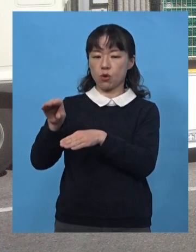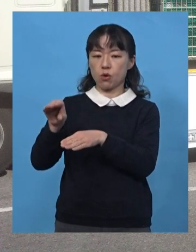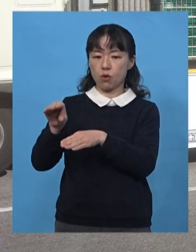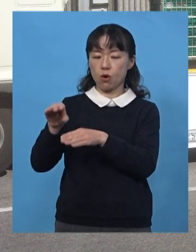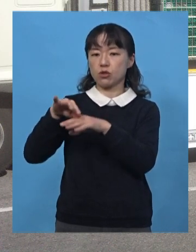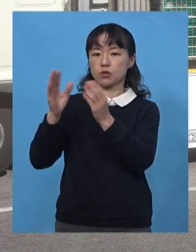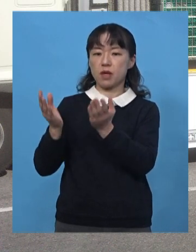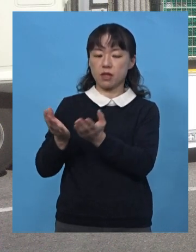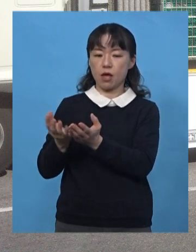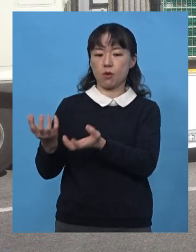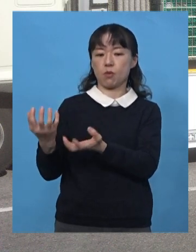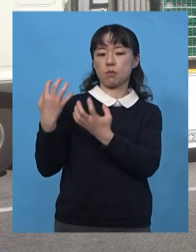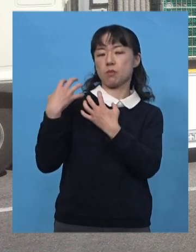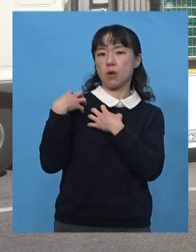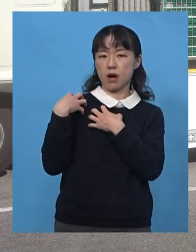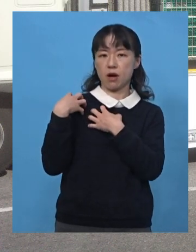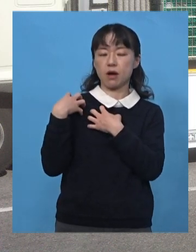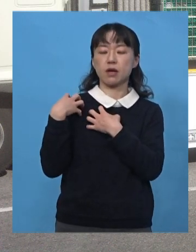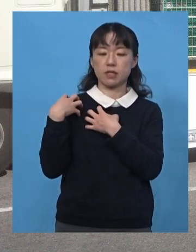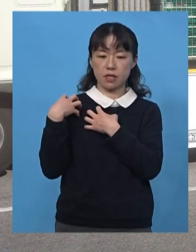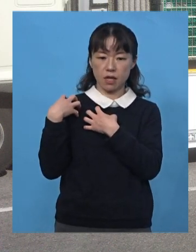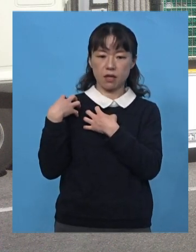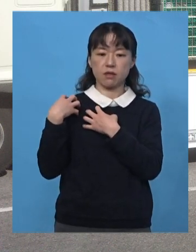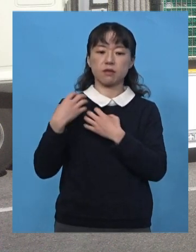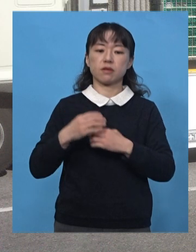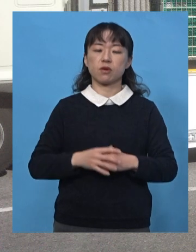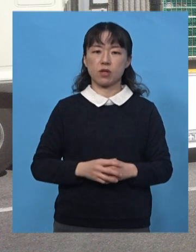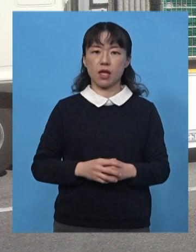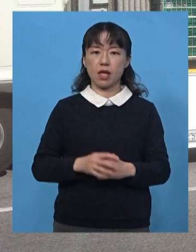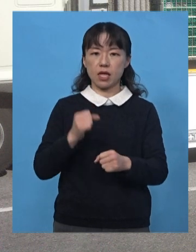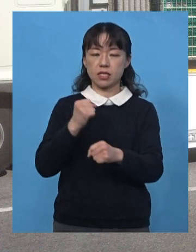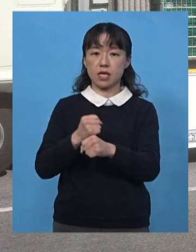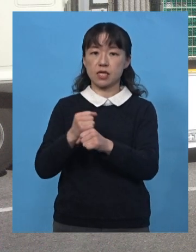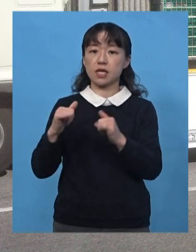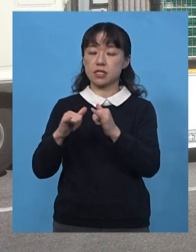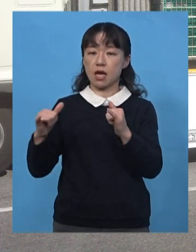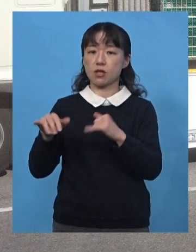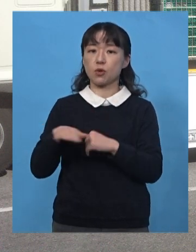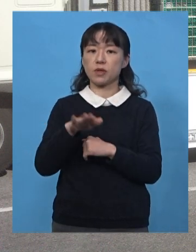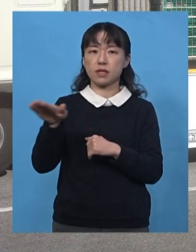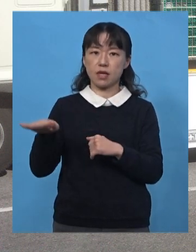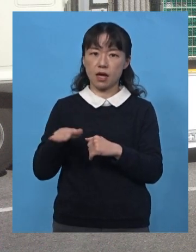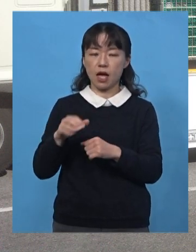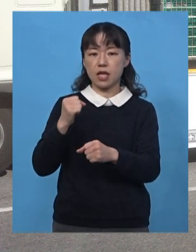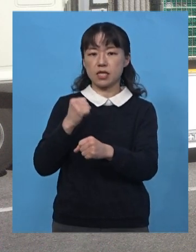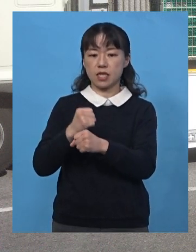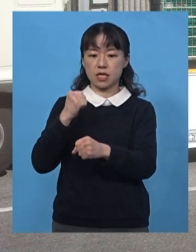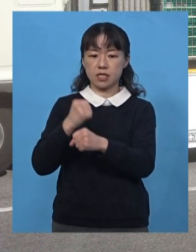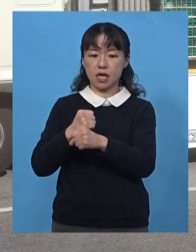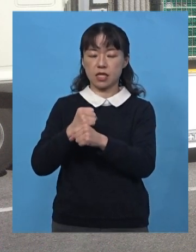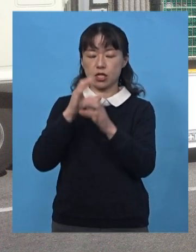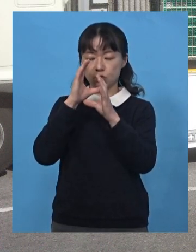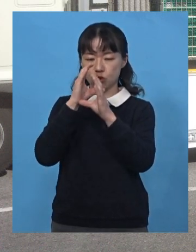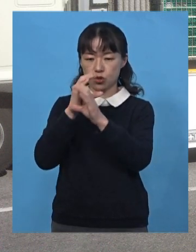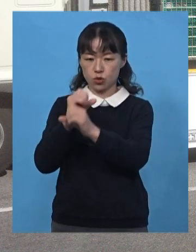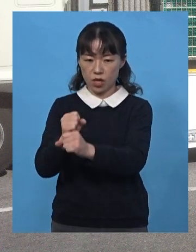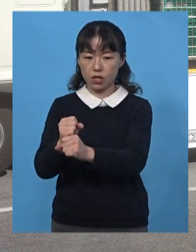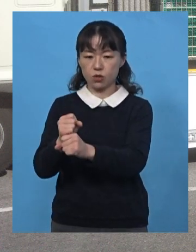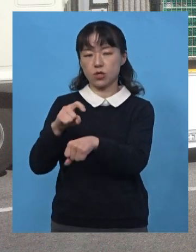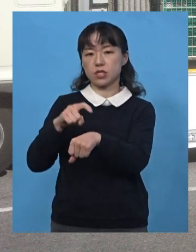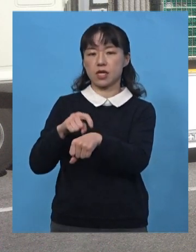を、東近江アグリステーションが少しでも担うことで、生産者の負担が軽減され、生産に